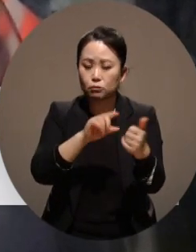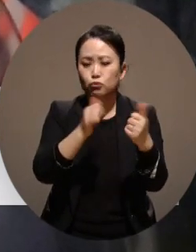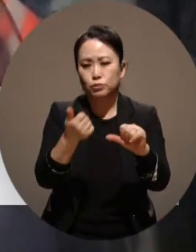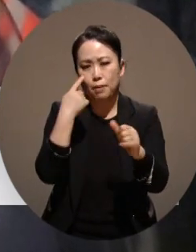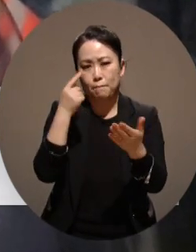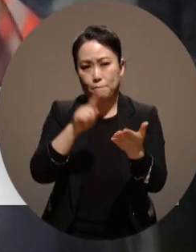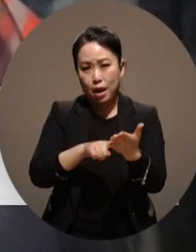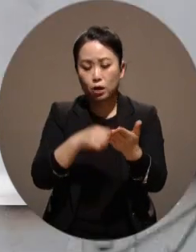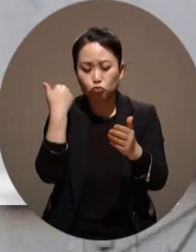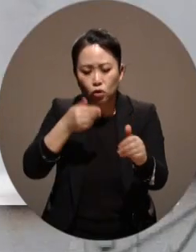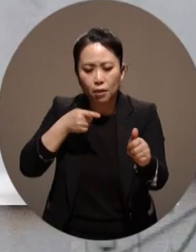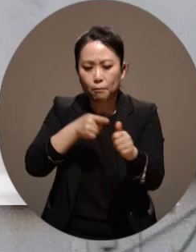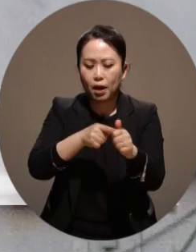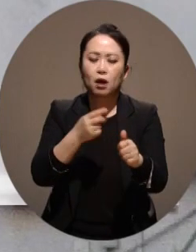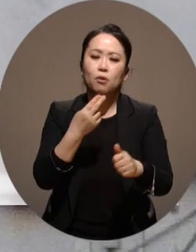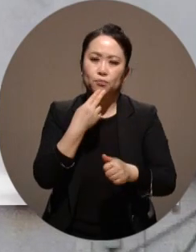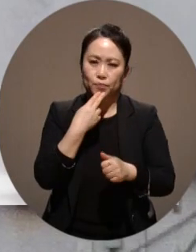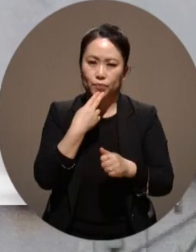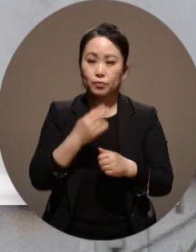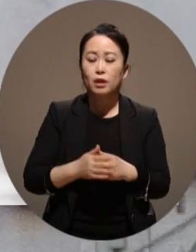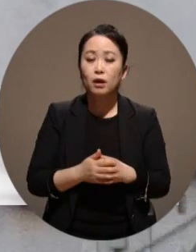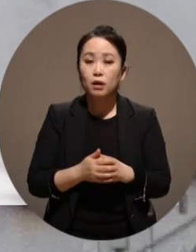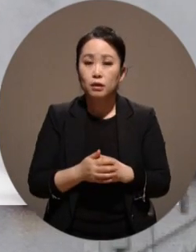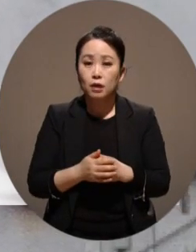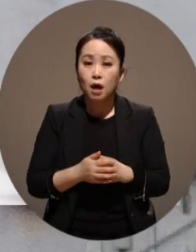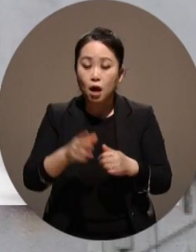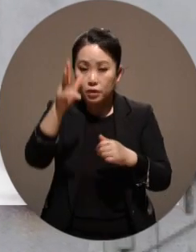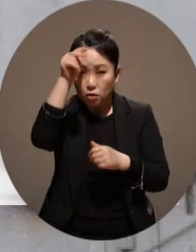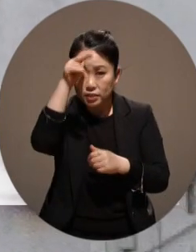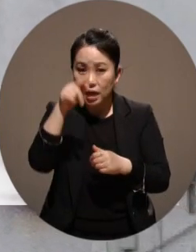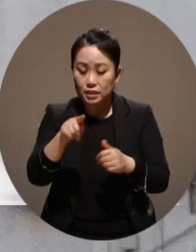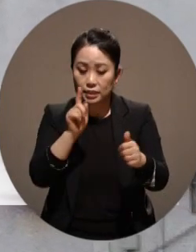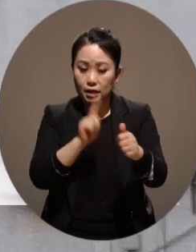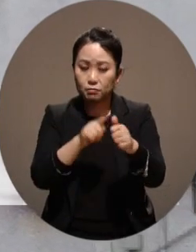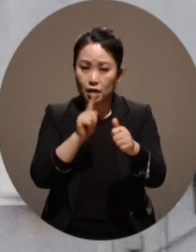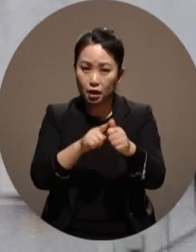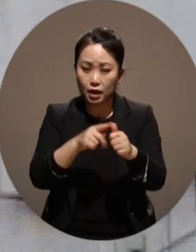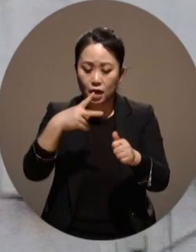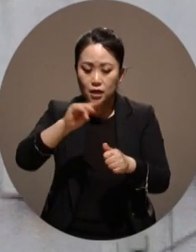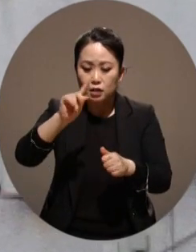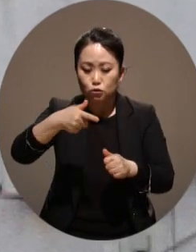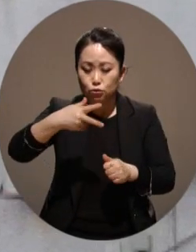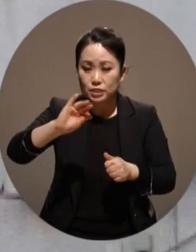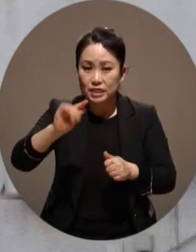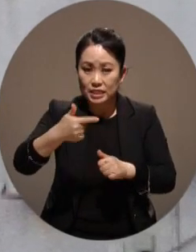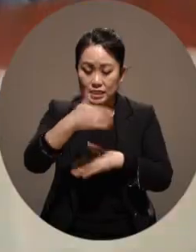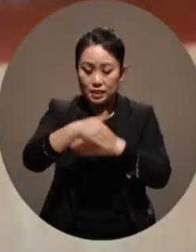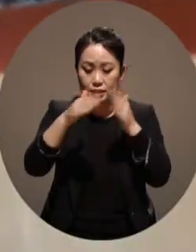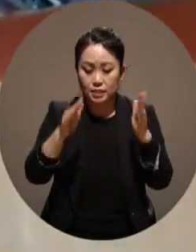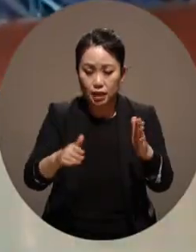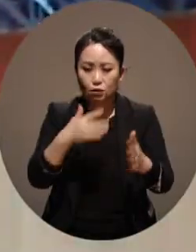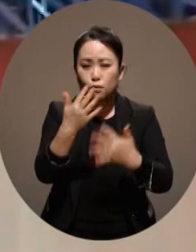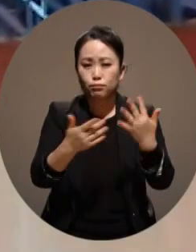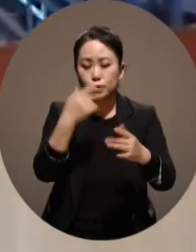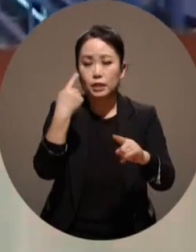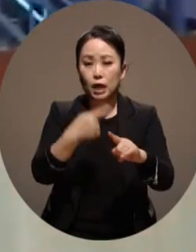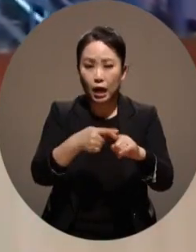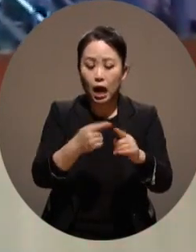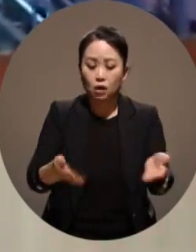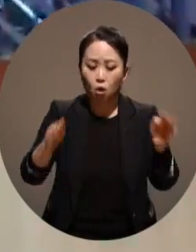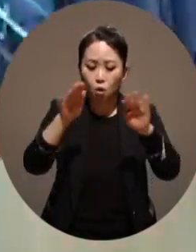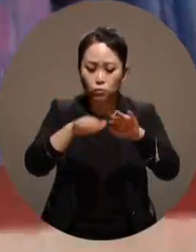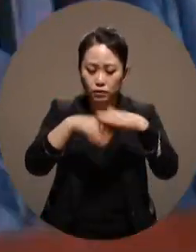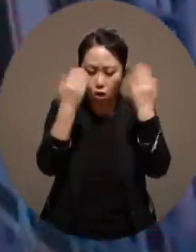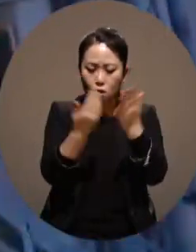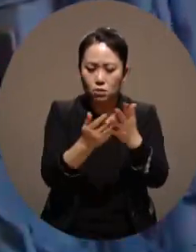현재까지 타살 혐의점은 없다고 밝혔습니다. 경찰은 이 남성이 숙직실에서 불을 피우다 건물 전체로 번진 것으로